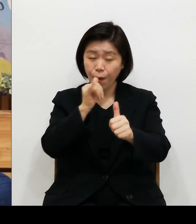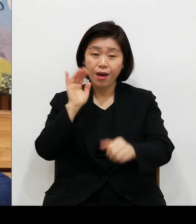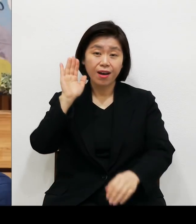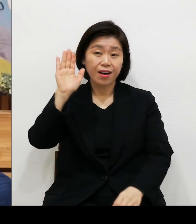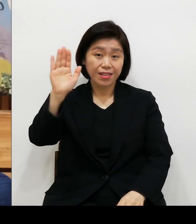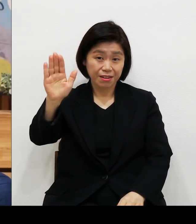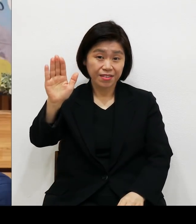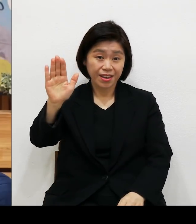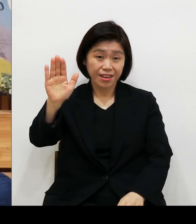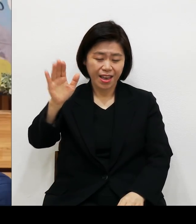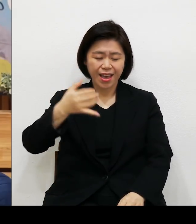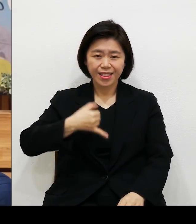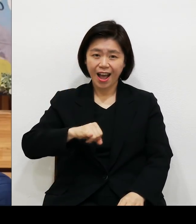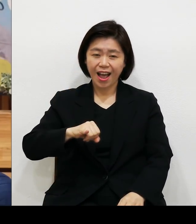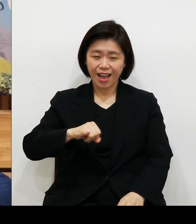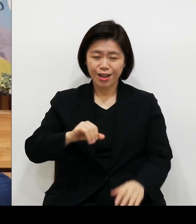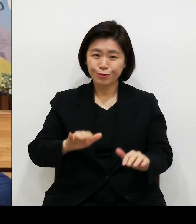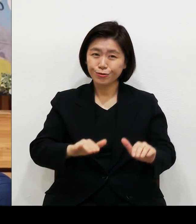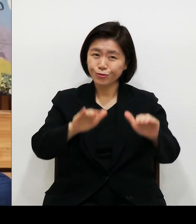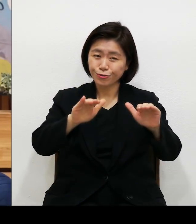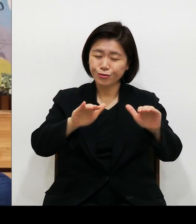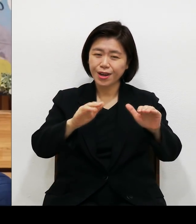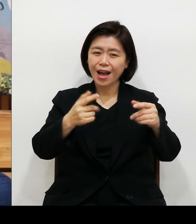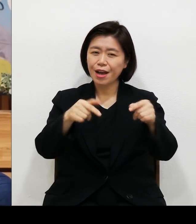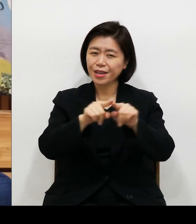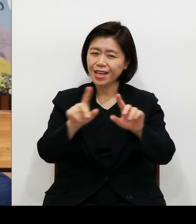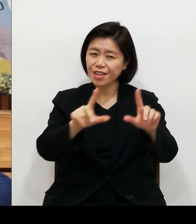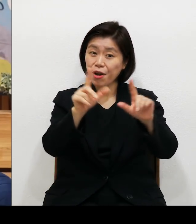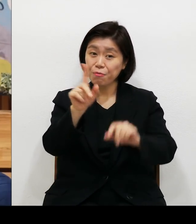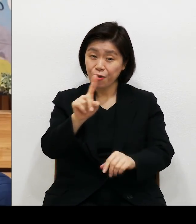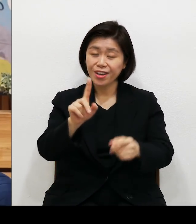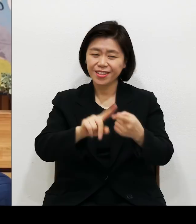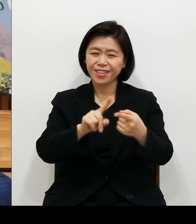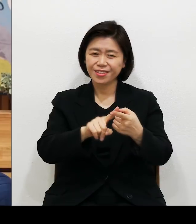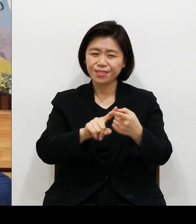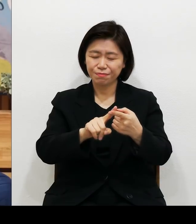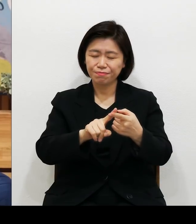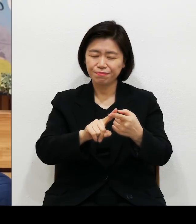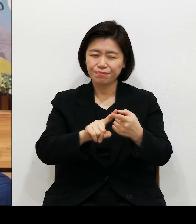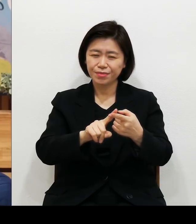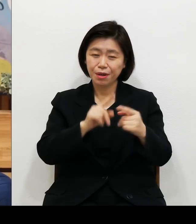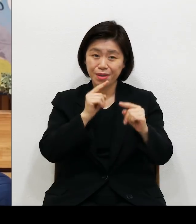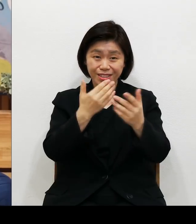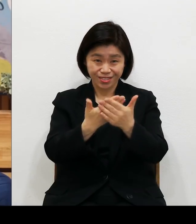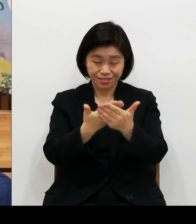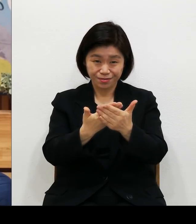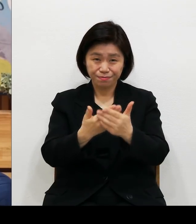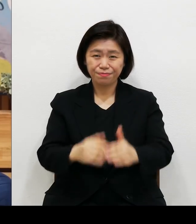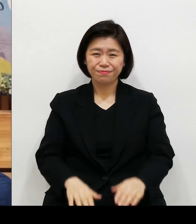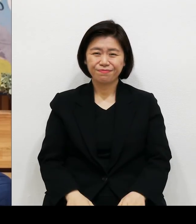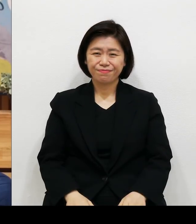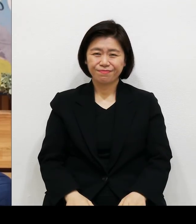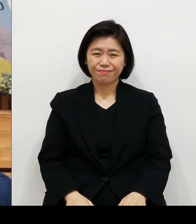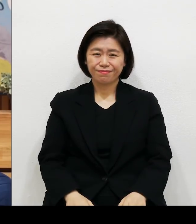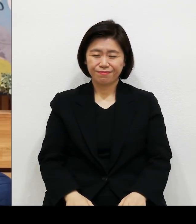기회가 된다면 그동안 또 사랑이 어떤 일이 있었는지 저희 시청자분들과 저에게도 좀 나눠주시길 바랍니다. 네, 앞으로도